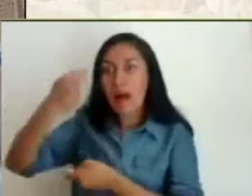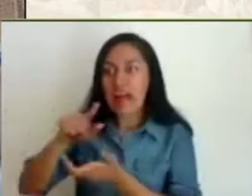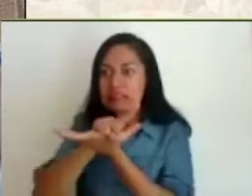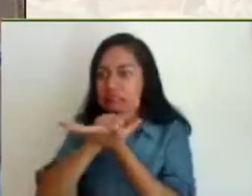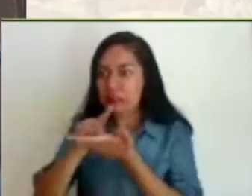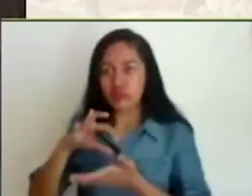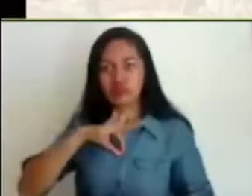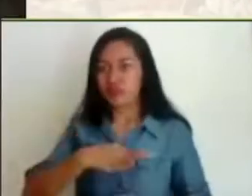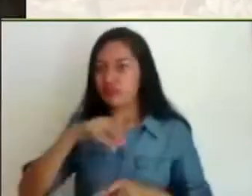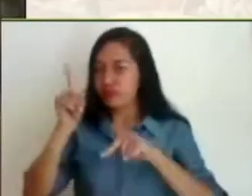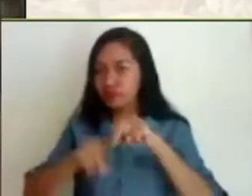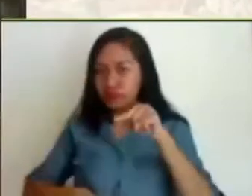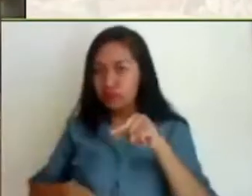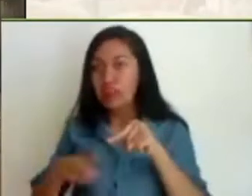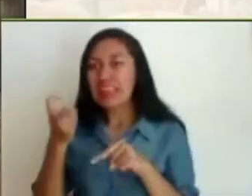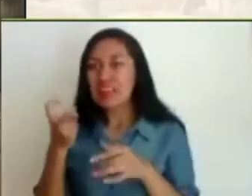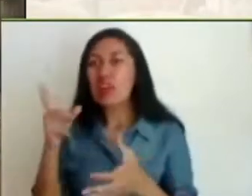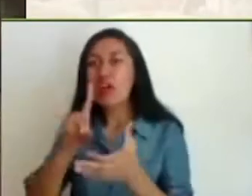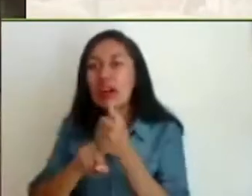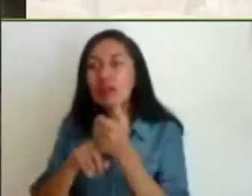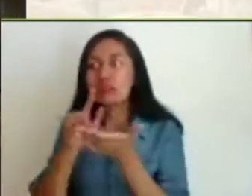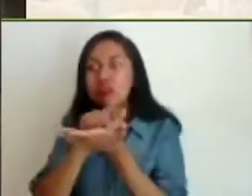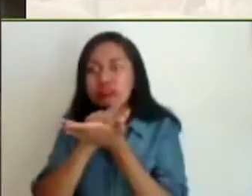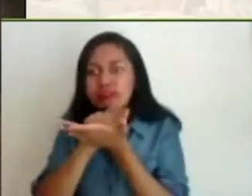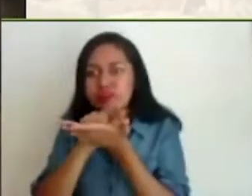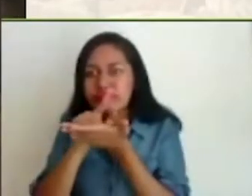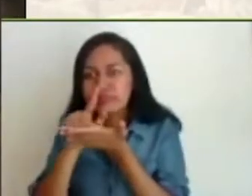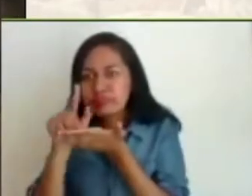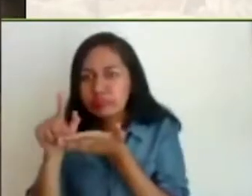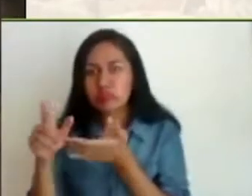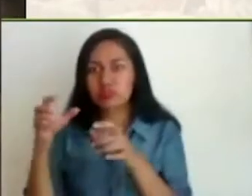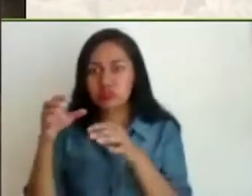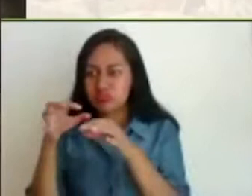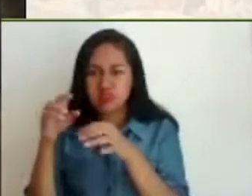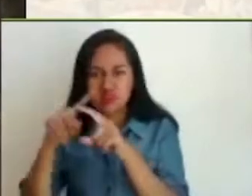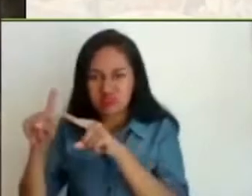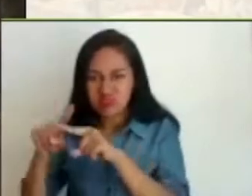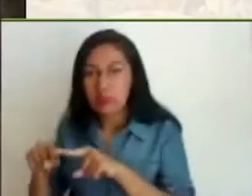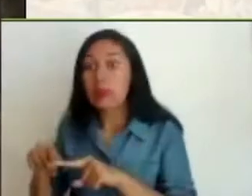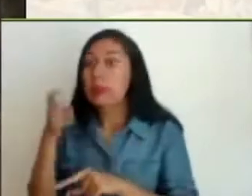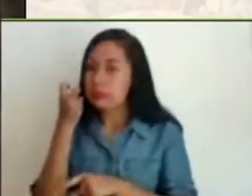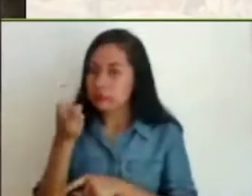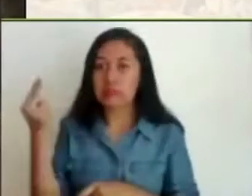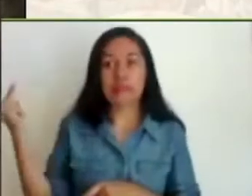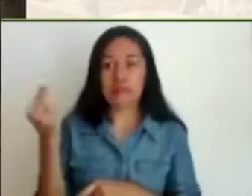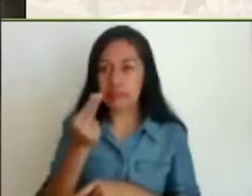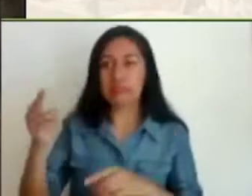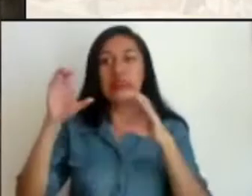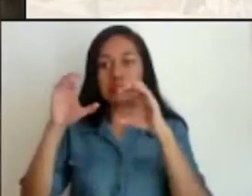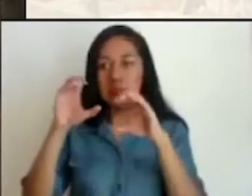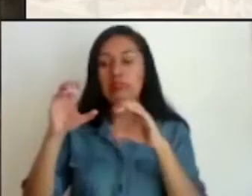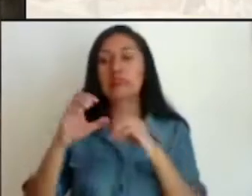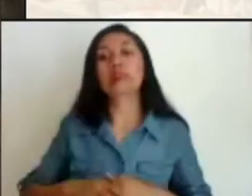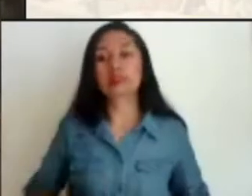E veniamo ora al tema delle oselle. Le monete e medaglie che commemorano, come detto in premessa, gli eventi